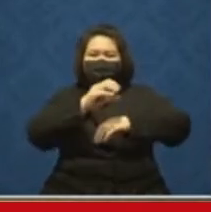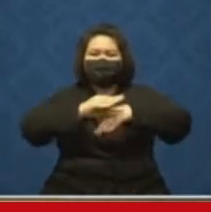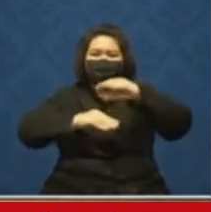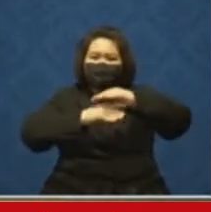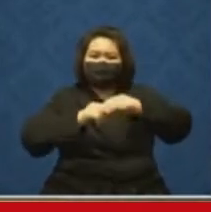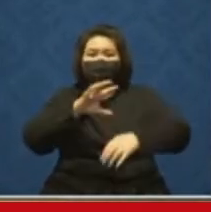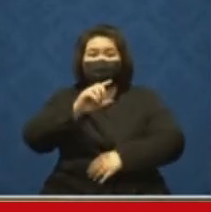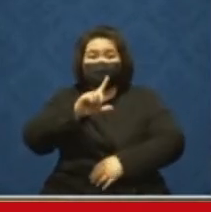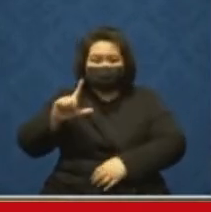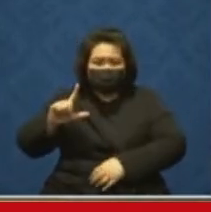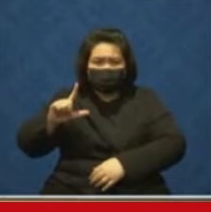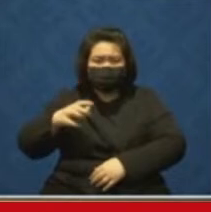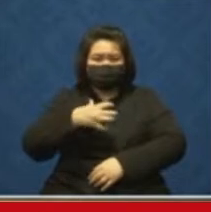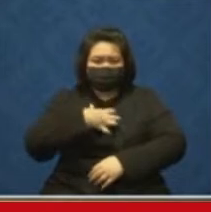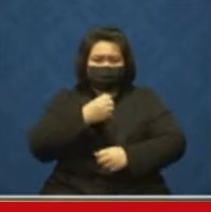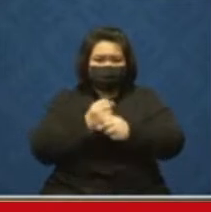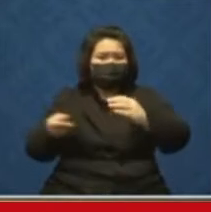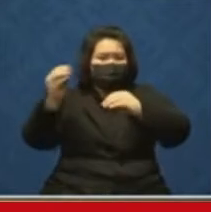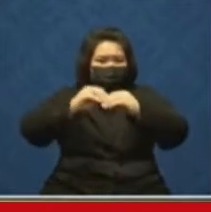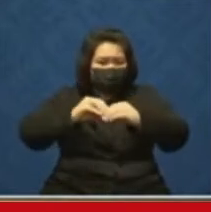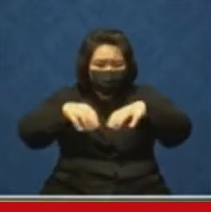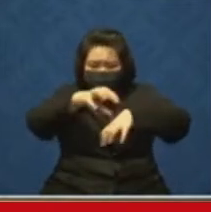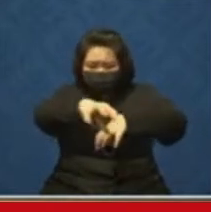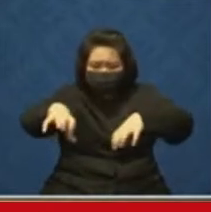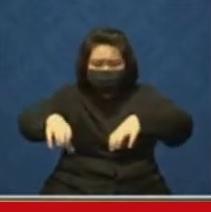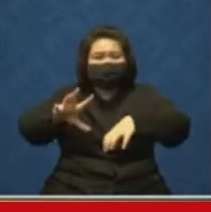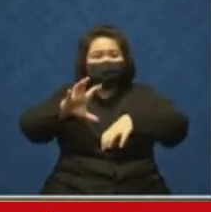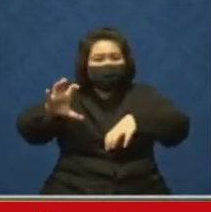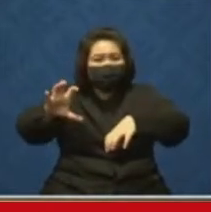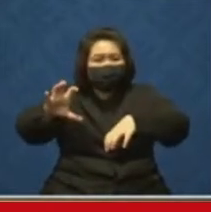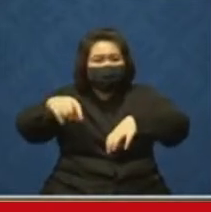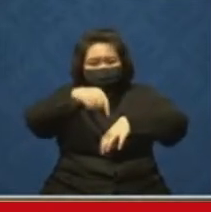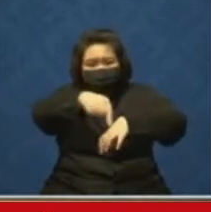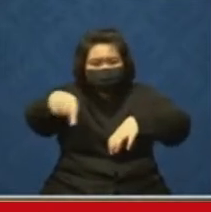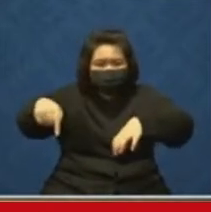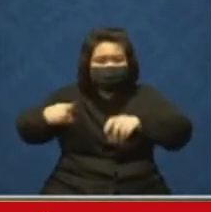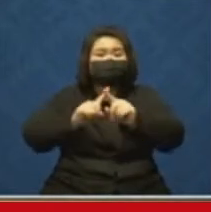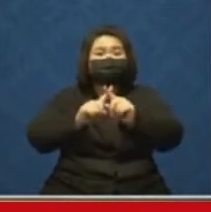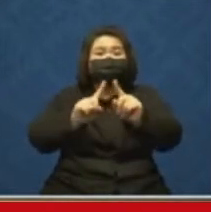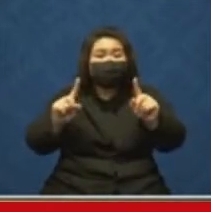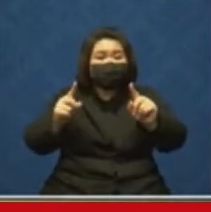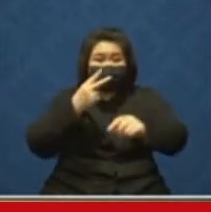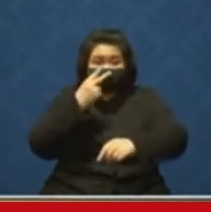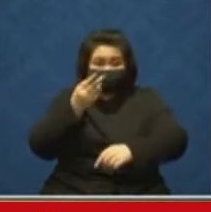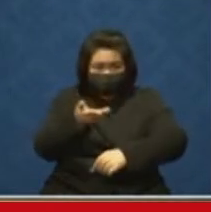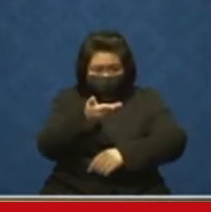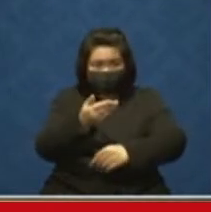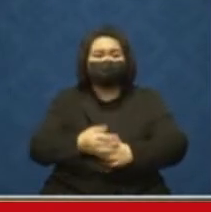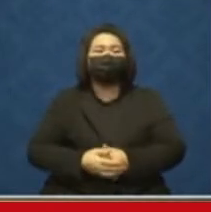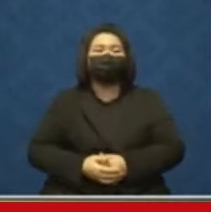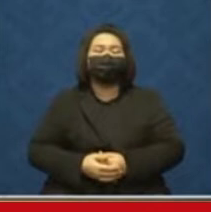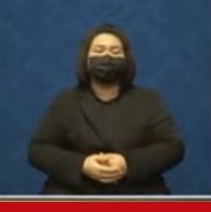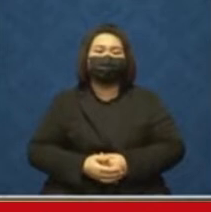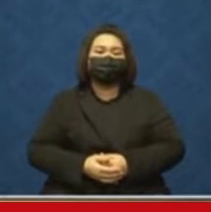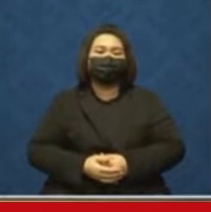500 ล้านเพื่ทจะตั้งสูนยต้ชมโชนอี 500 แ่งแต่ท่ปทานครัต่ไปเลยครับแต่ทประทานคร